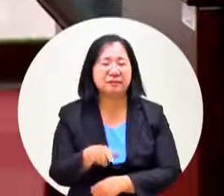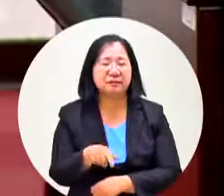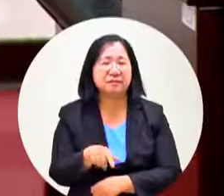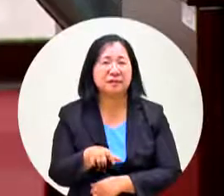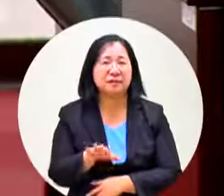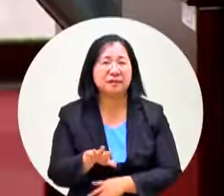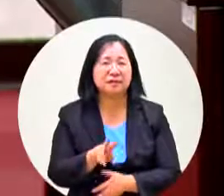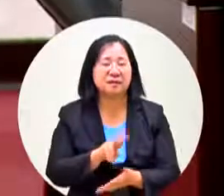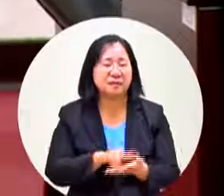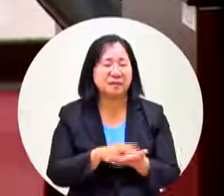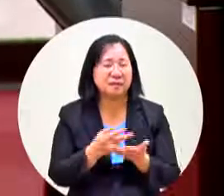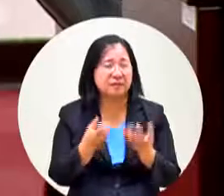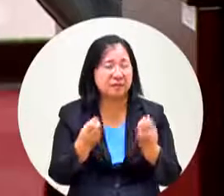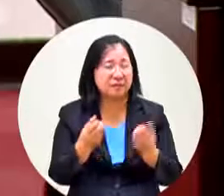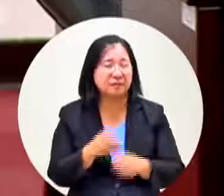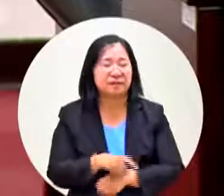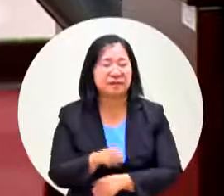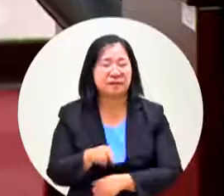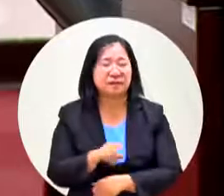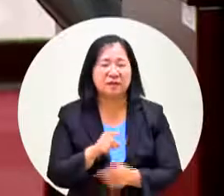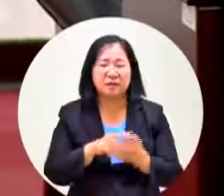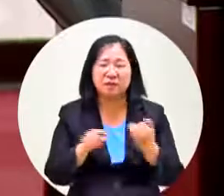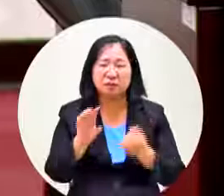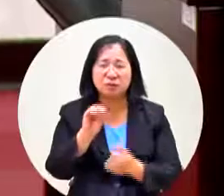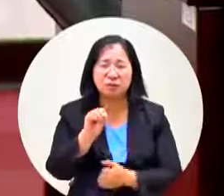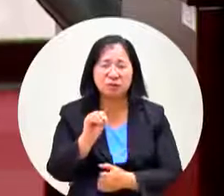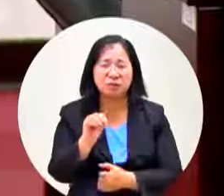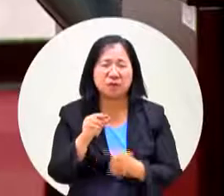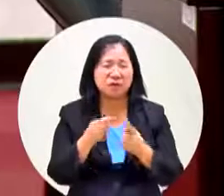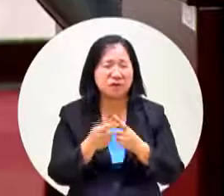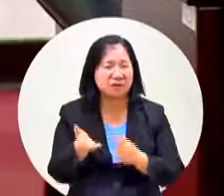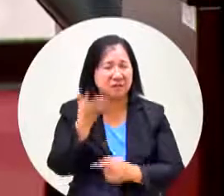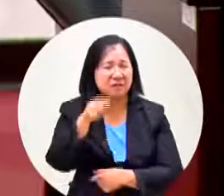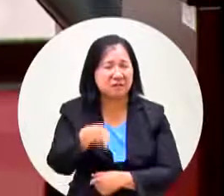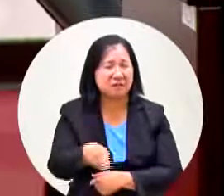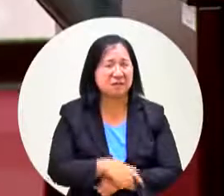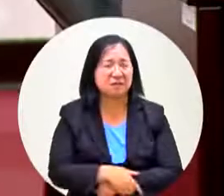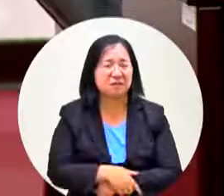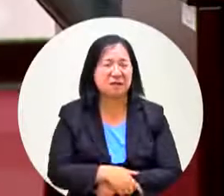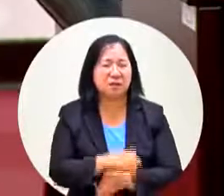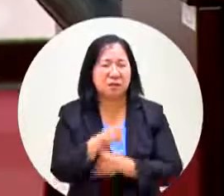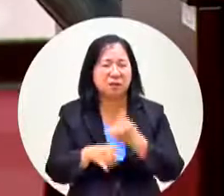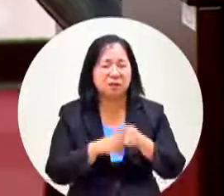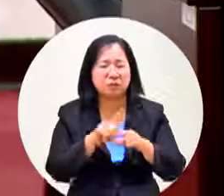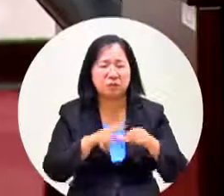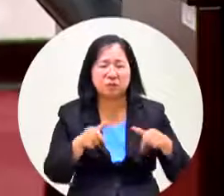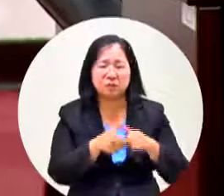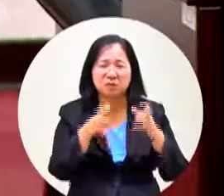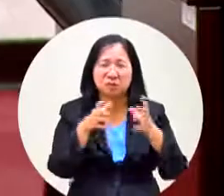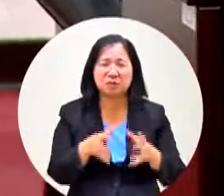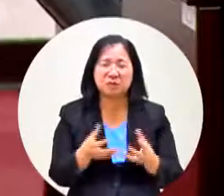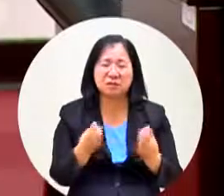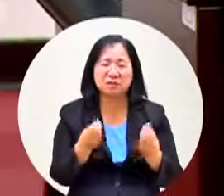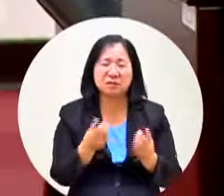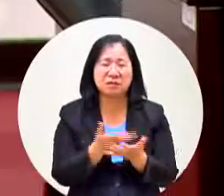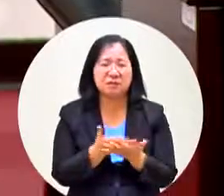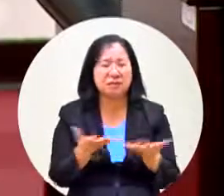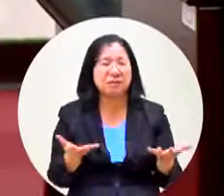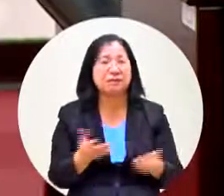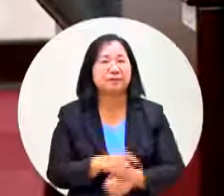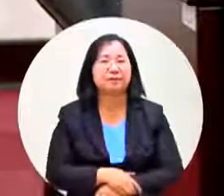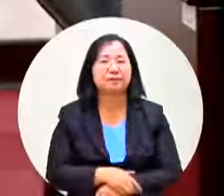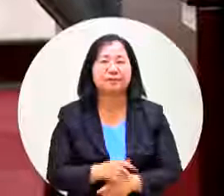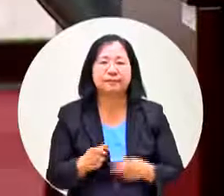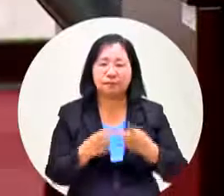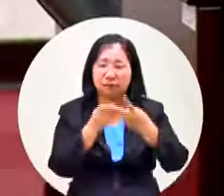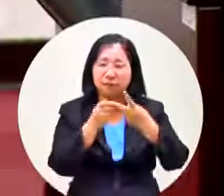都是计划来的，这嘛是初期的，这个部分是不是协调一下，可以用一个空间，吼、哦，用一个